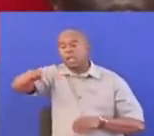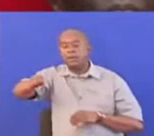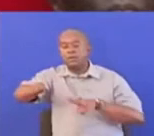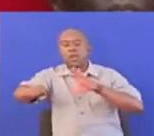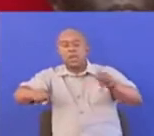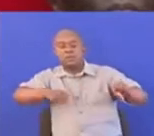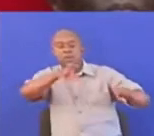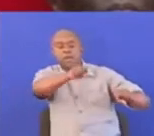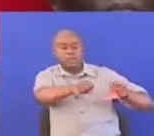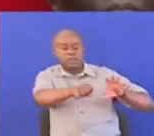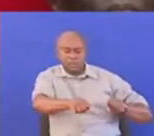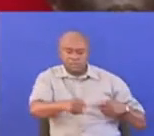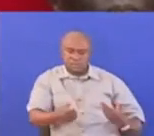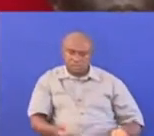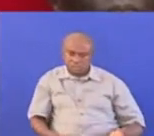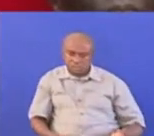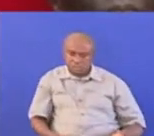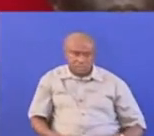Kwa hiyo tukajikuta